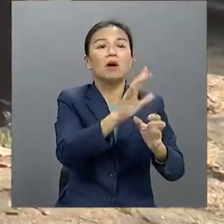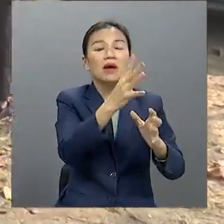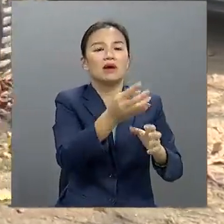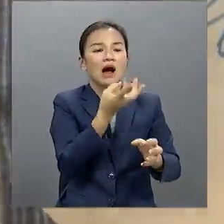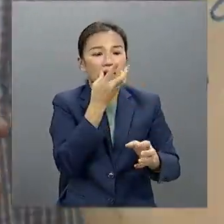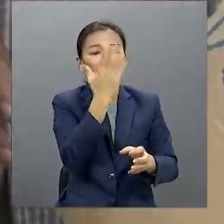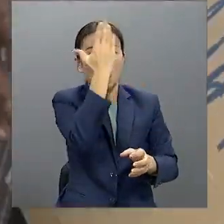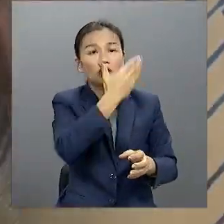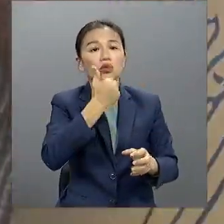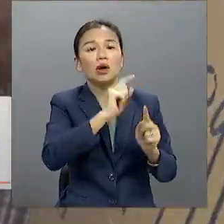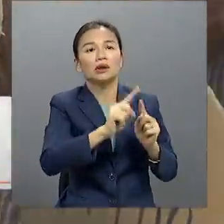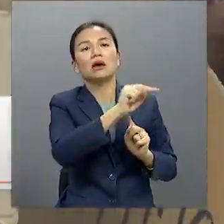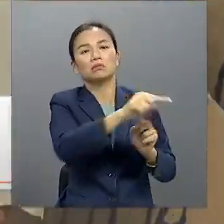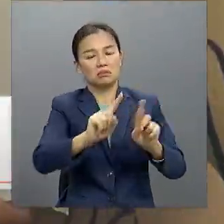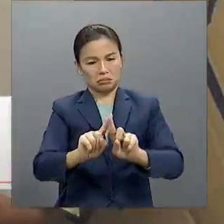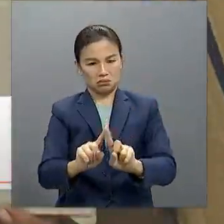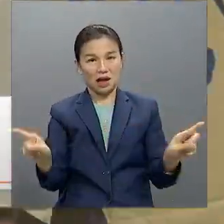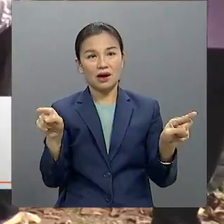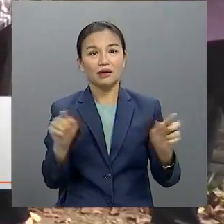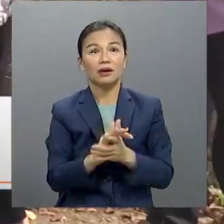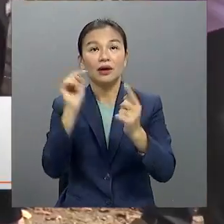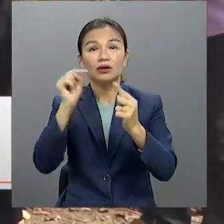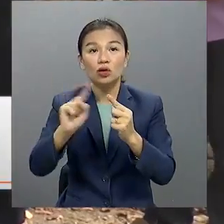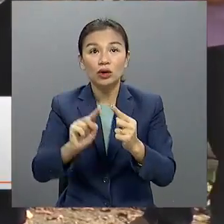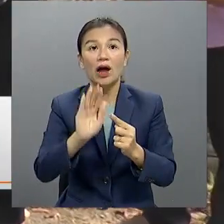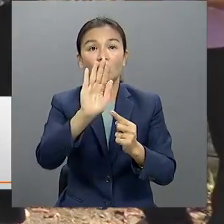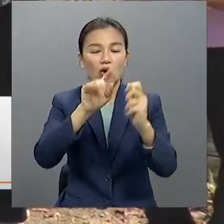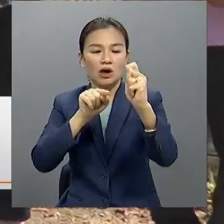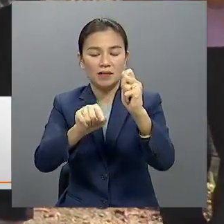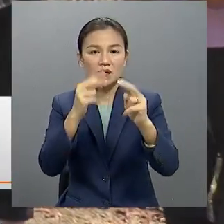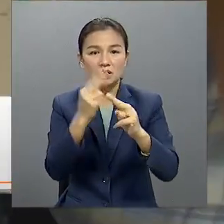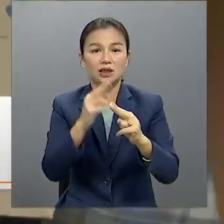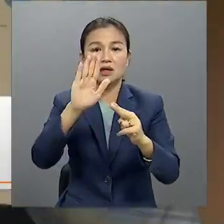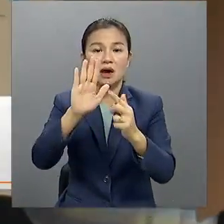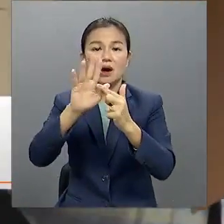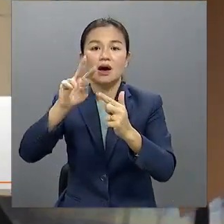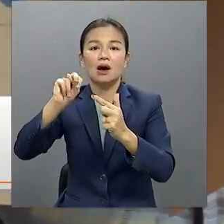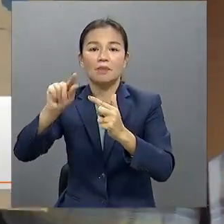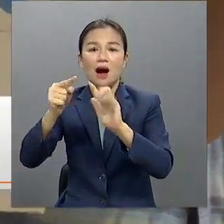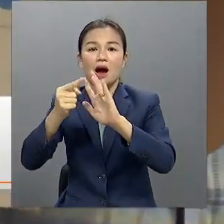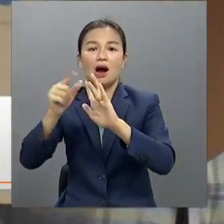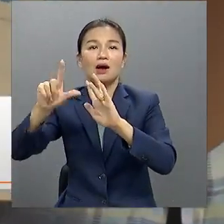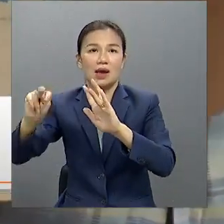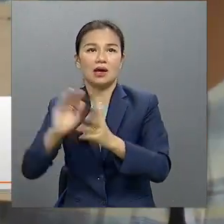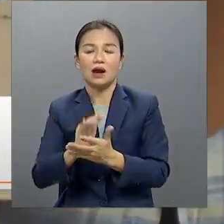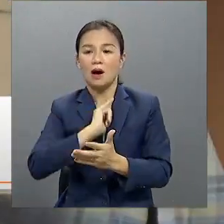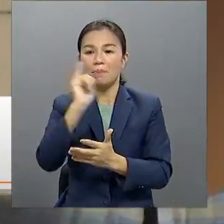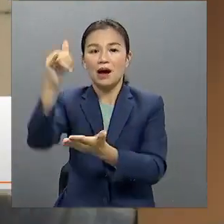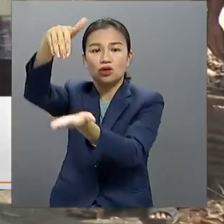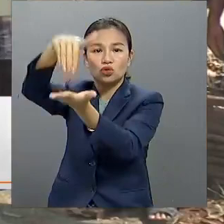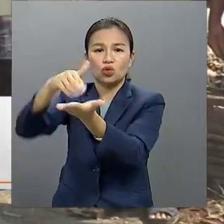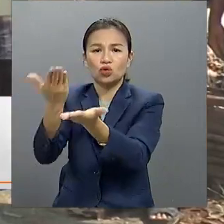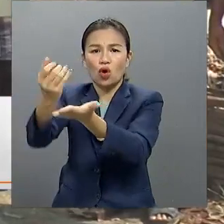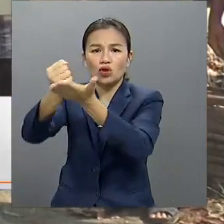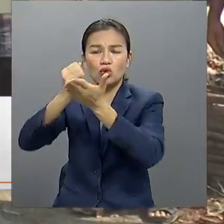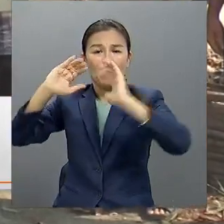ค่ะชาวบ้านตำบลนราภิรมย์อำเภอบางเลน3หมู่บ้านเนี่ยเขาก็เลยไปที่ศูนย์ดำรงธรรมจังหวัดนครปฐมเลยนะคะว่ามี